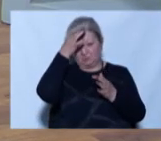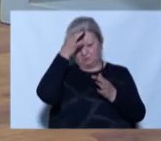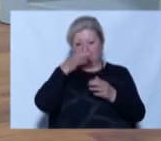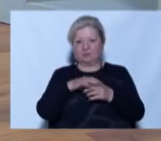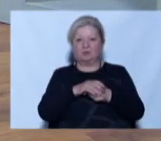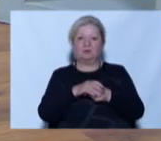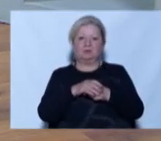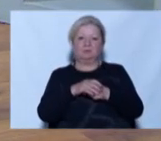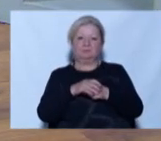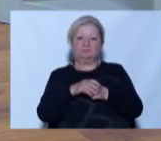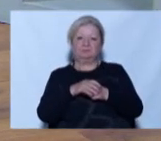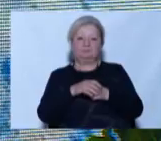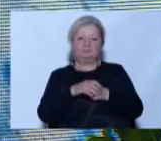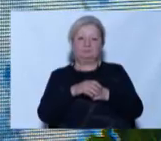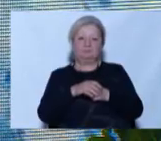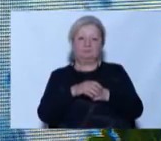ეტაპები ამაზე ავაგოთ.